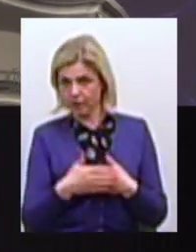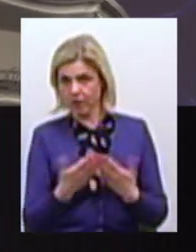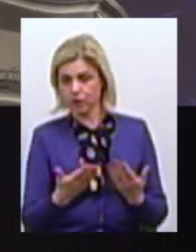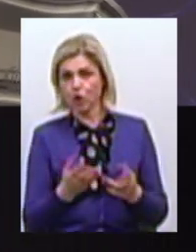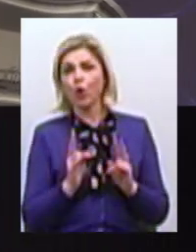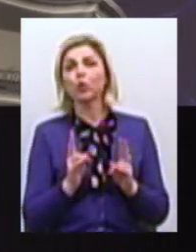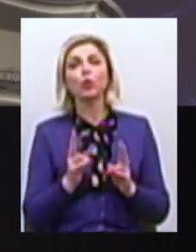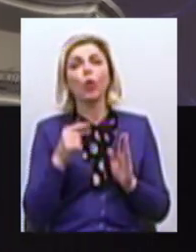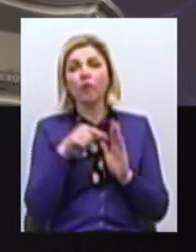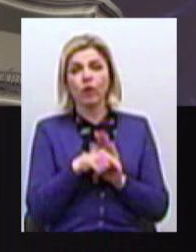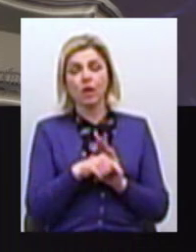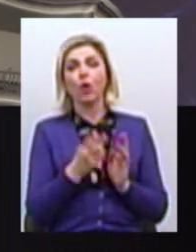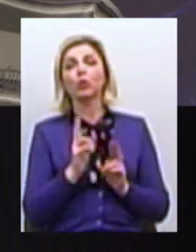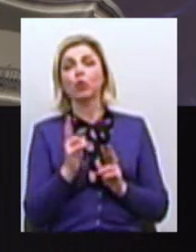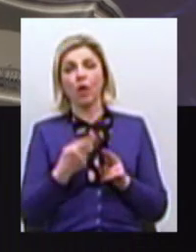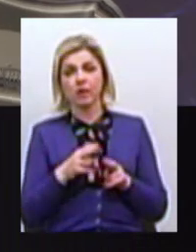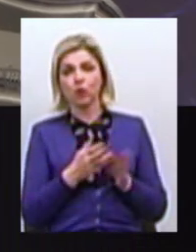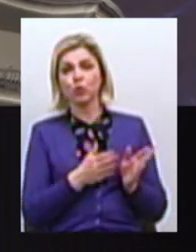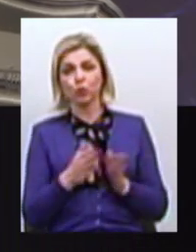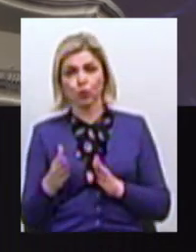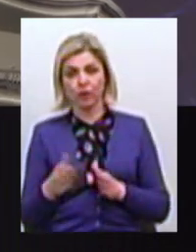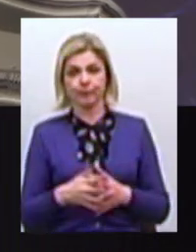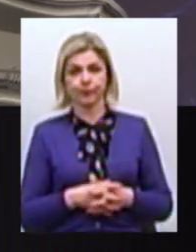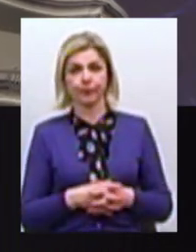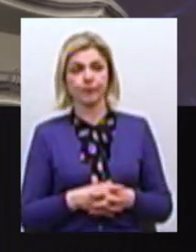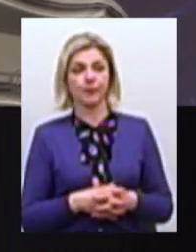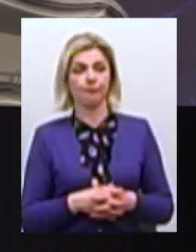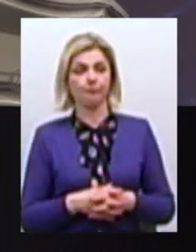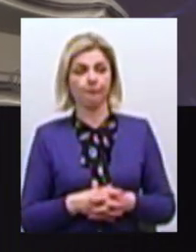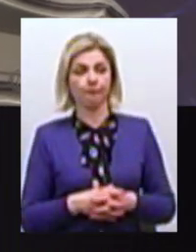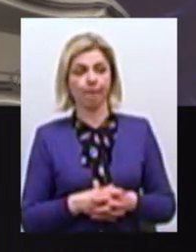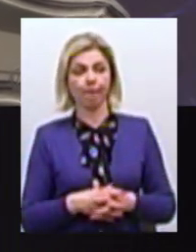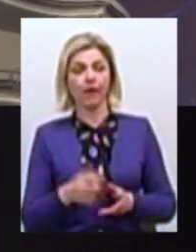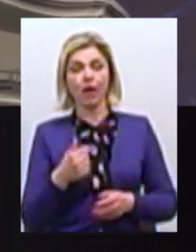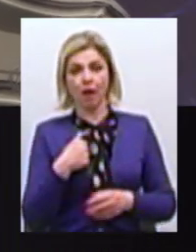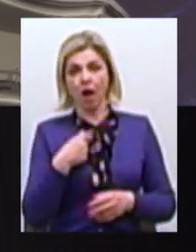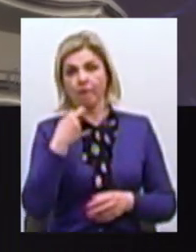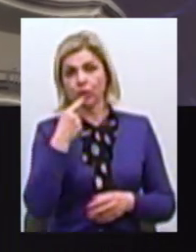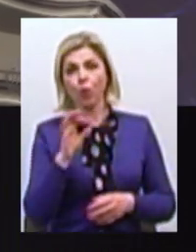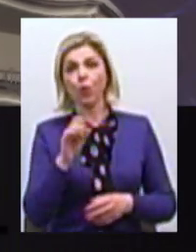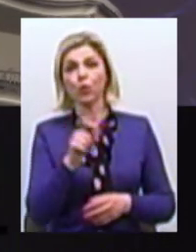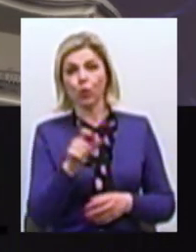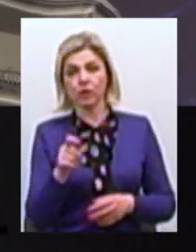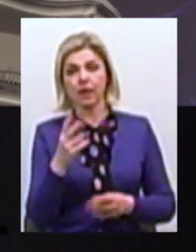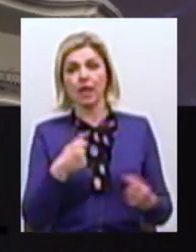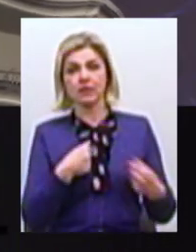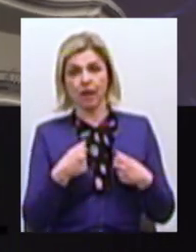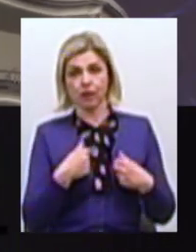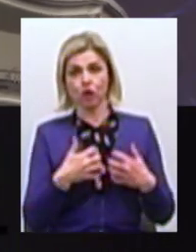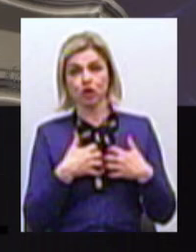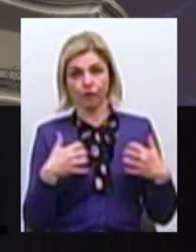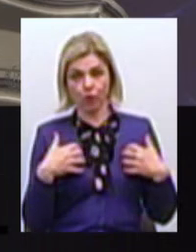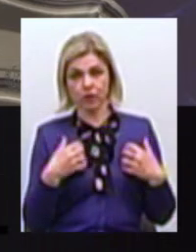Хто мається на увазі або які структури? Я имею в виду людей, которые на страданиях животных зарабатывают